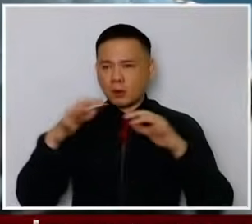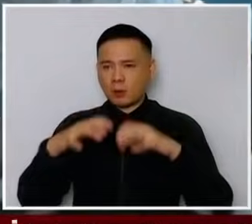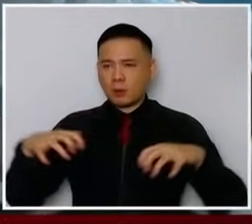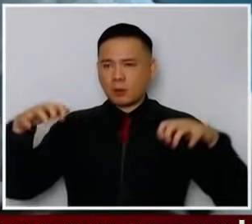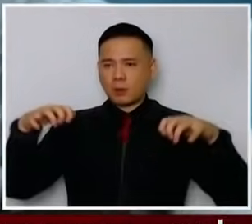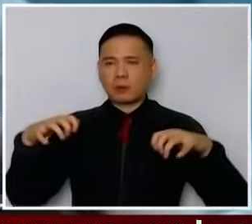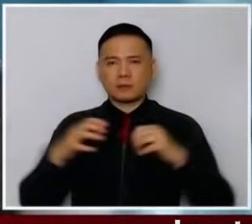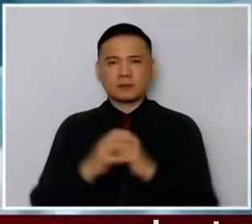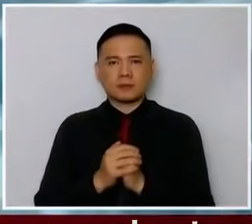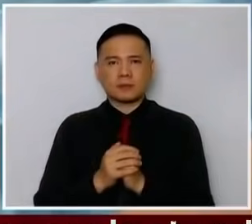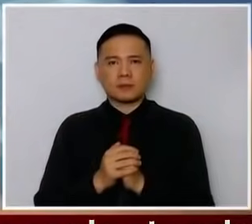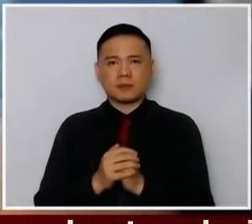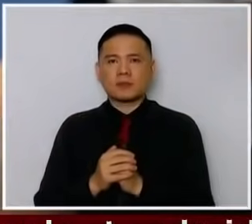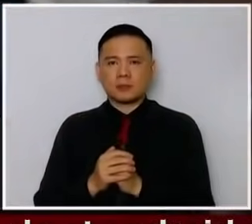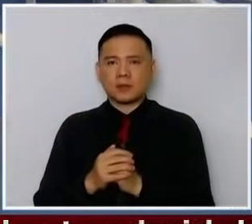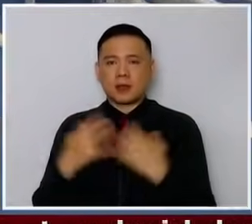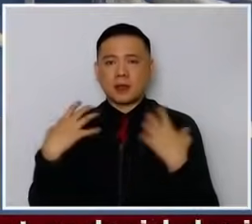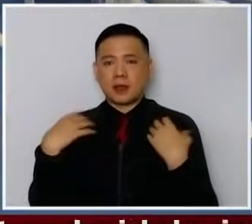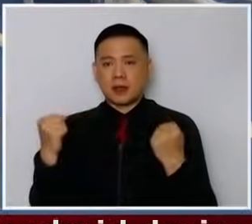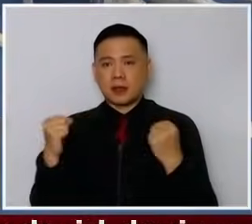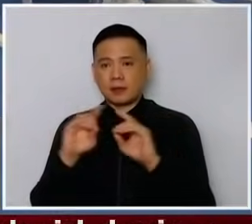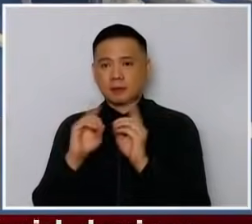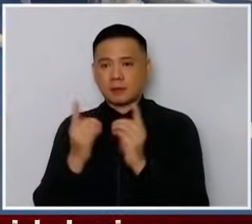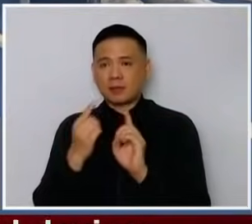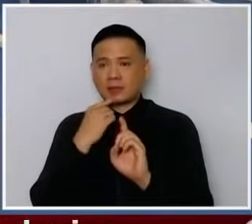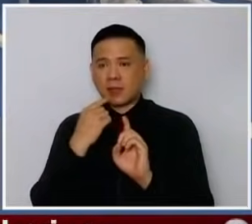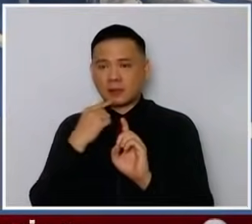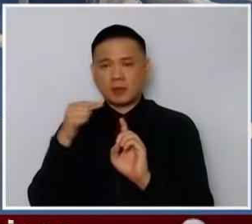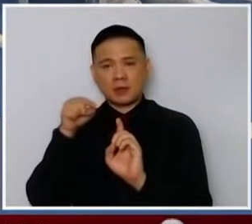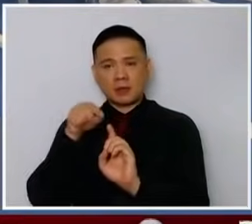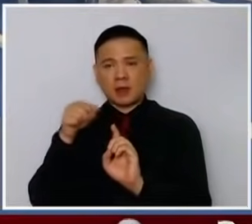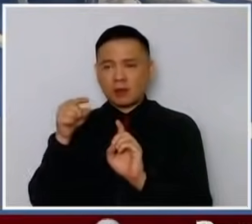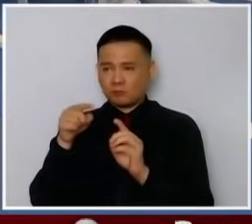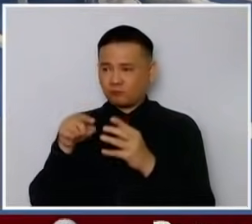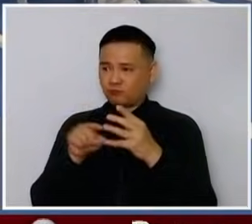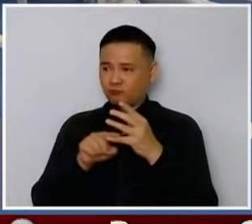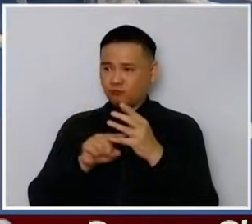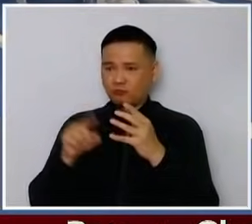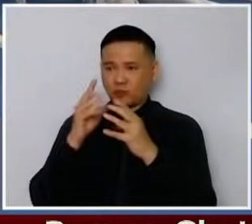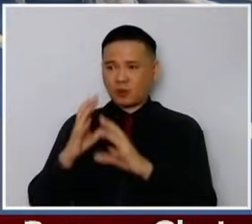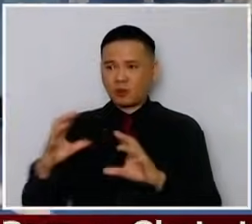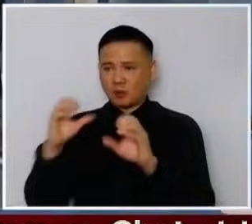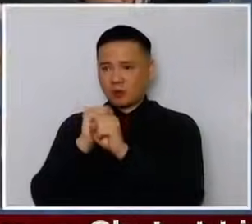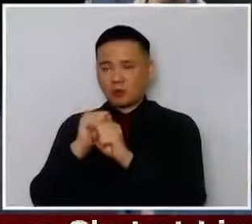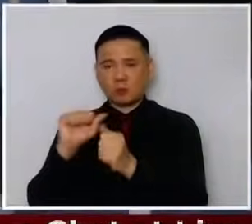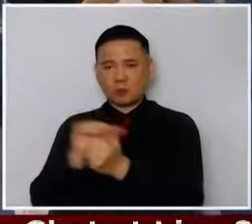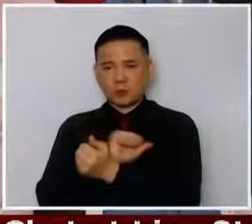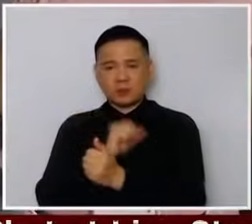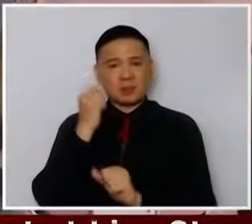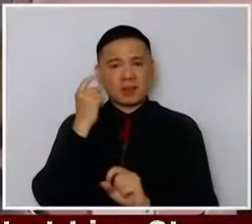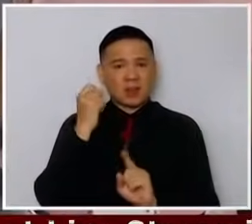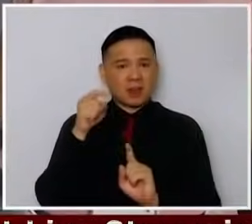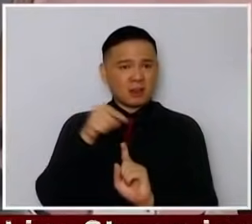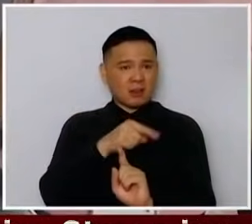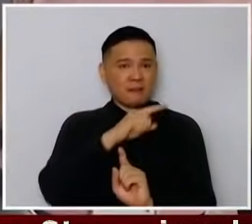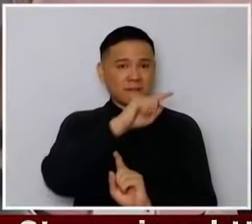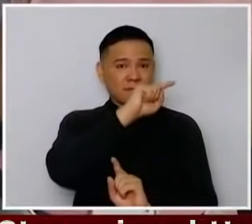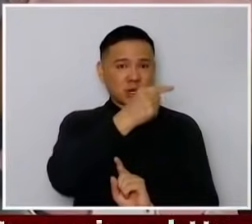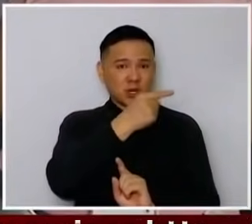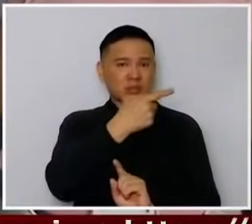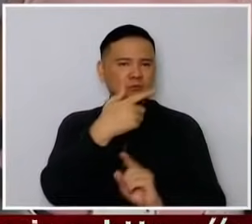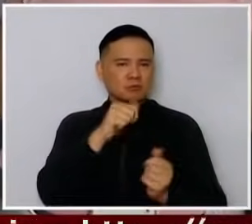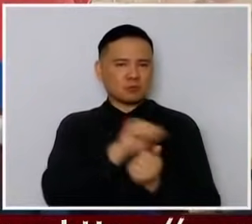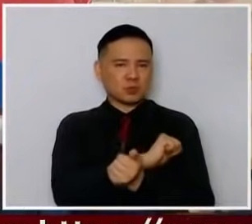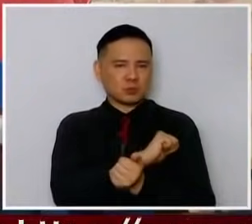Department, tatagal hanggang sa katapusan ng buwan ang supply ng second dose. Pero ang first dose, paubos na. Sa